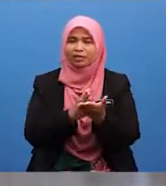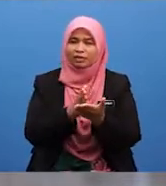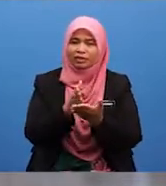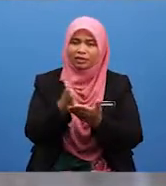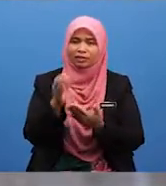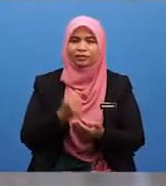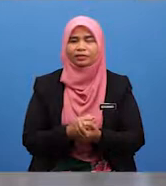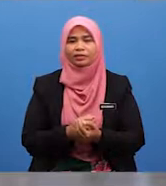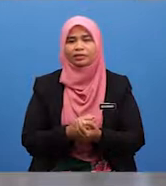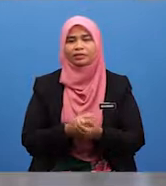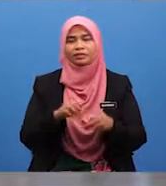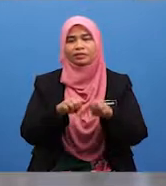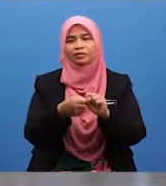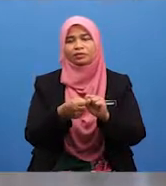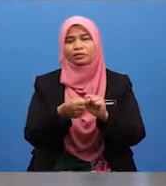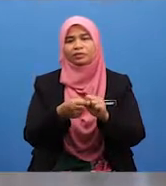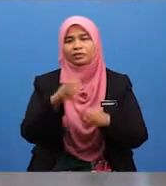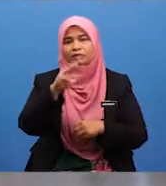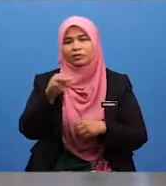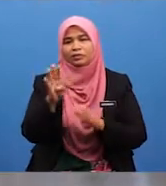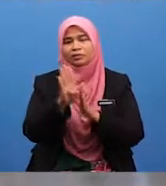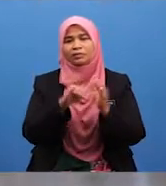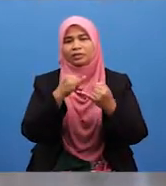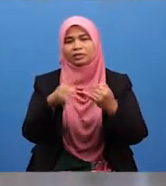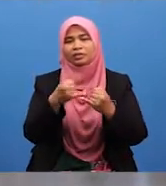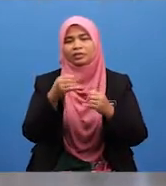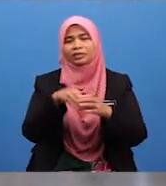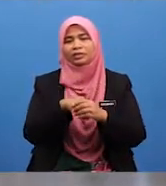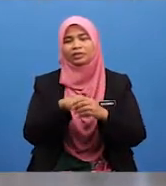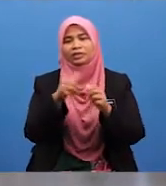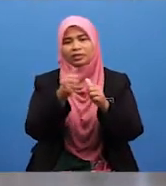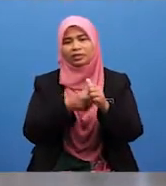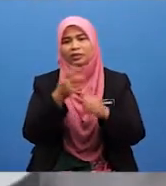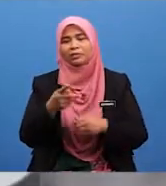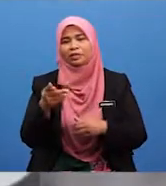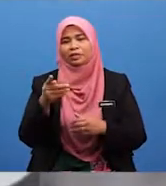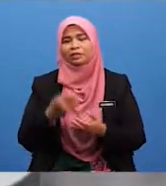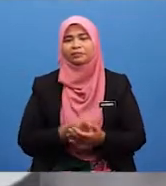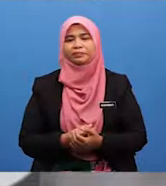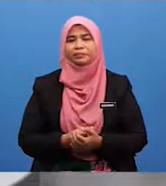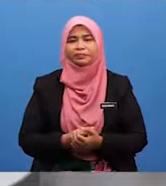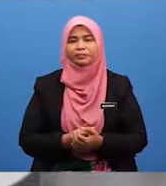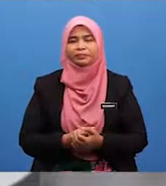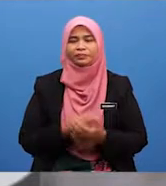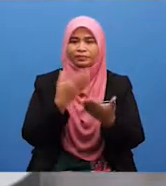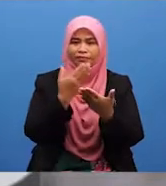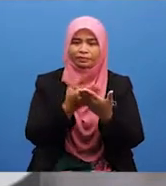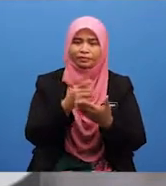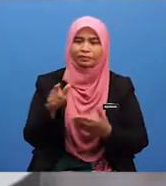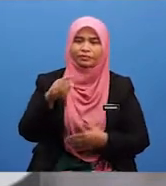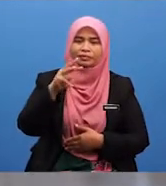ini. Semoga murid-murid berjaya dalam setiap bidang yang diceburi. Baiklah